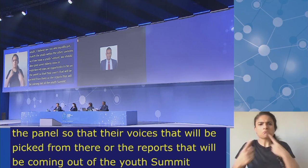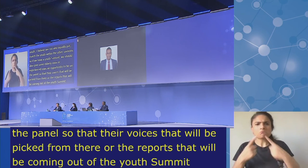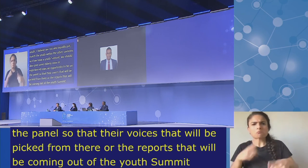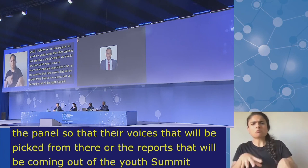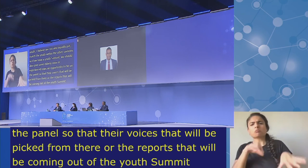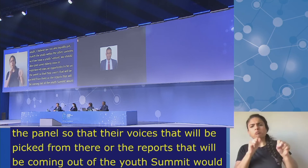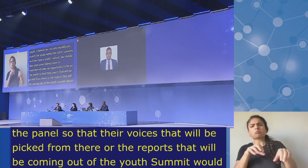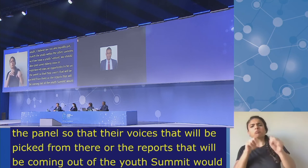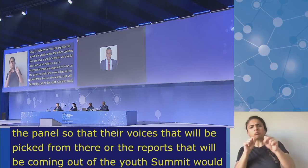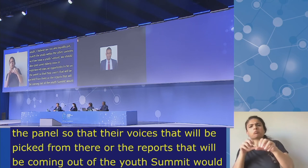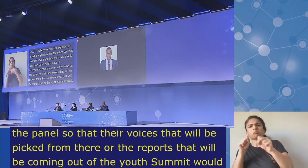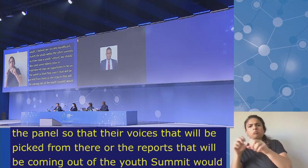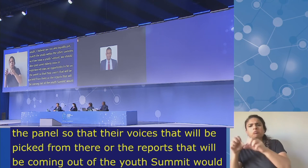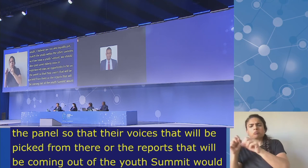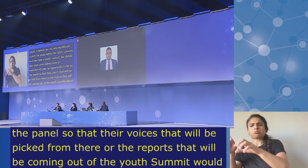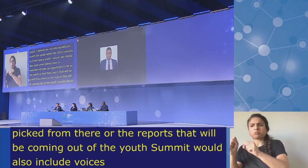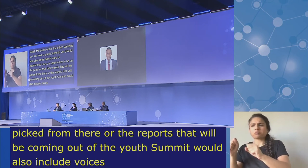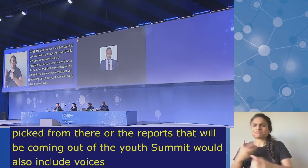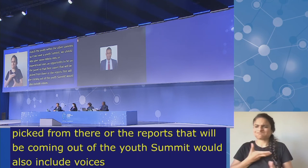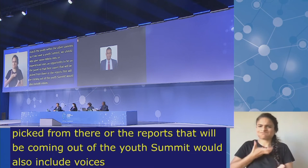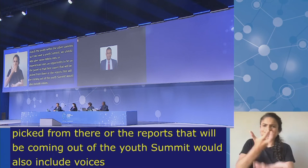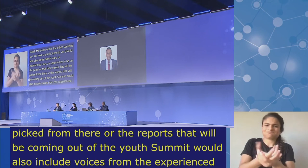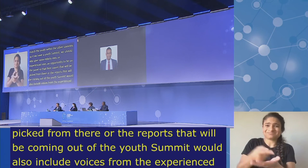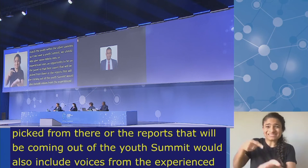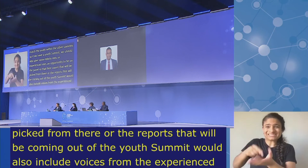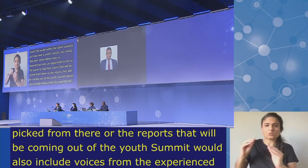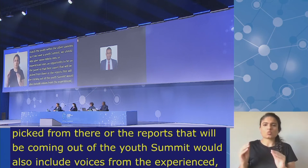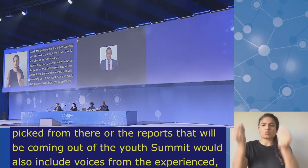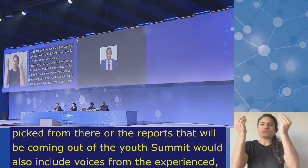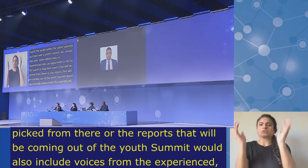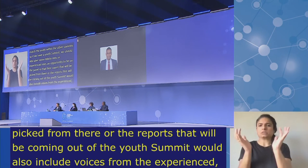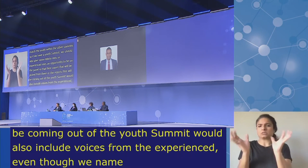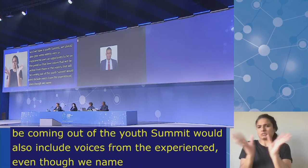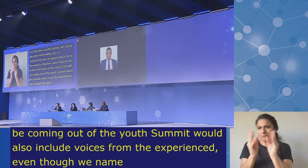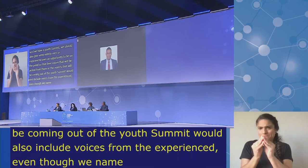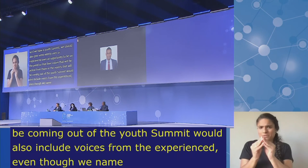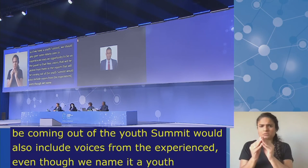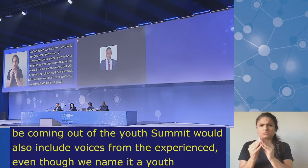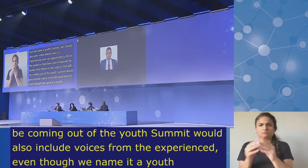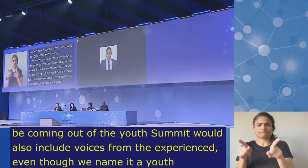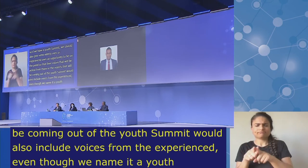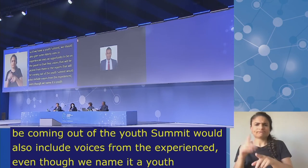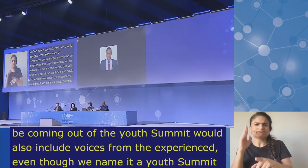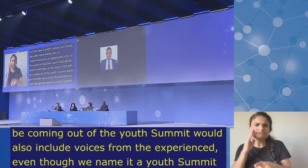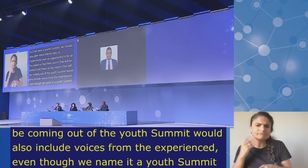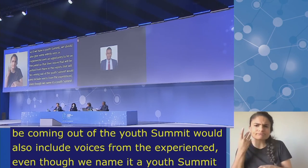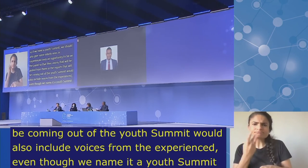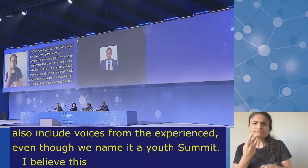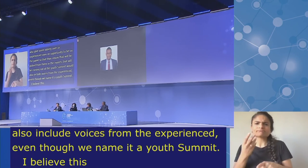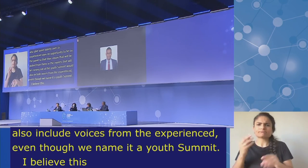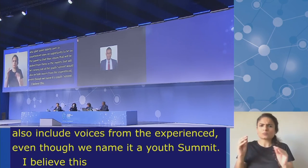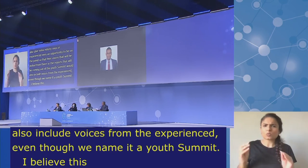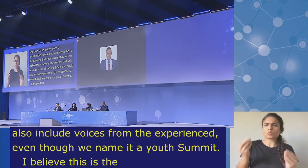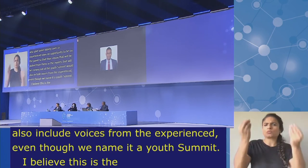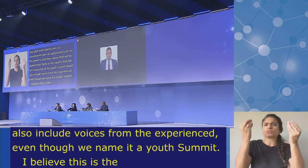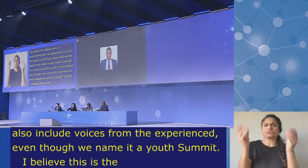заседать среди докладчиков в дискуссиях, чтобы их голоса слышались и чтобы могли учитывать в отчетах,